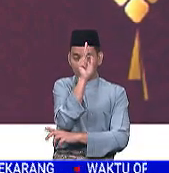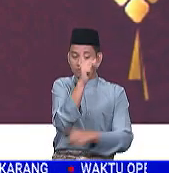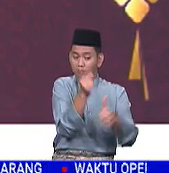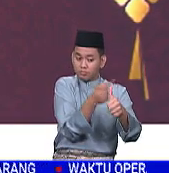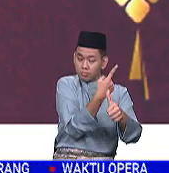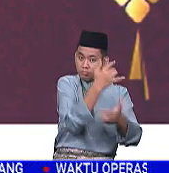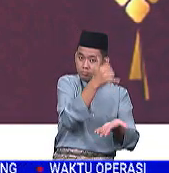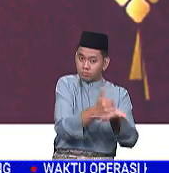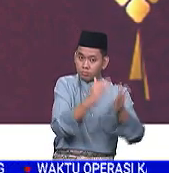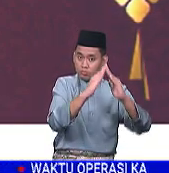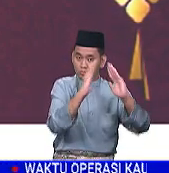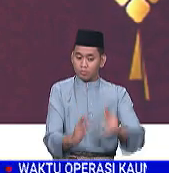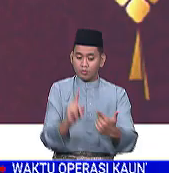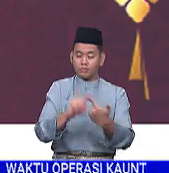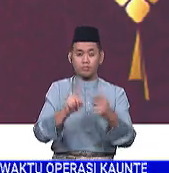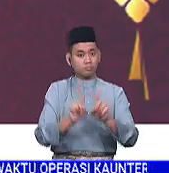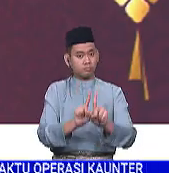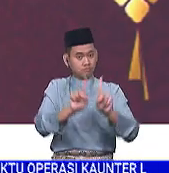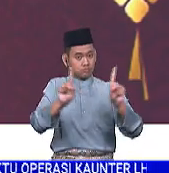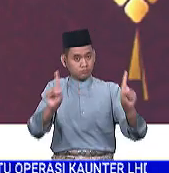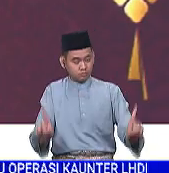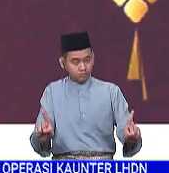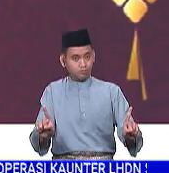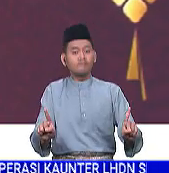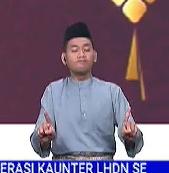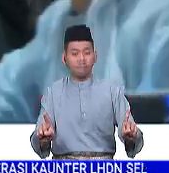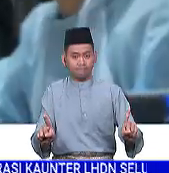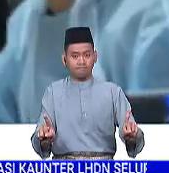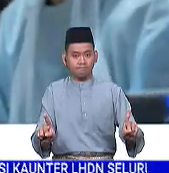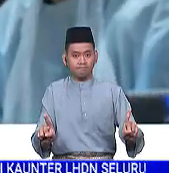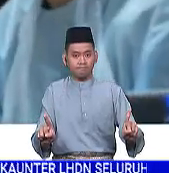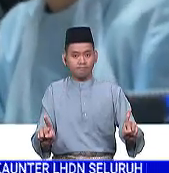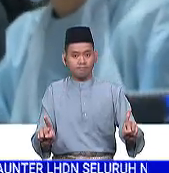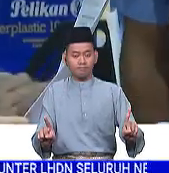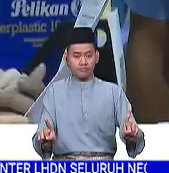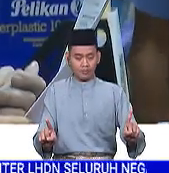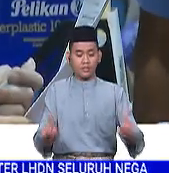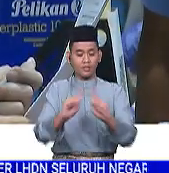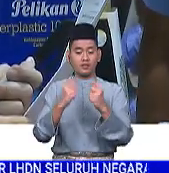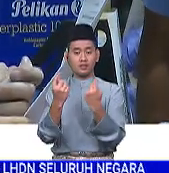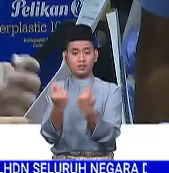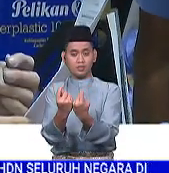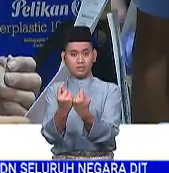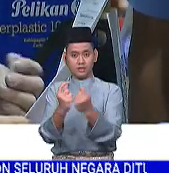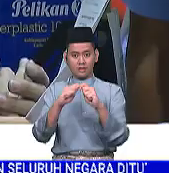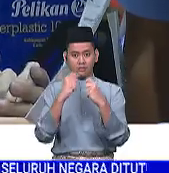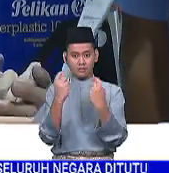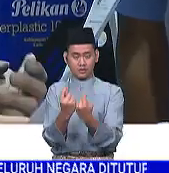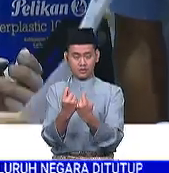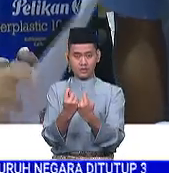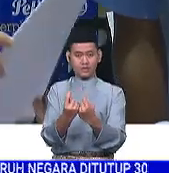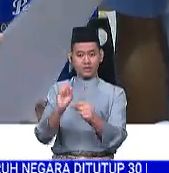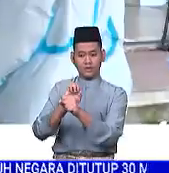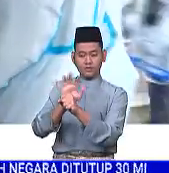rumah dan mengamalkan penjarakan fizikal. Menurut Koordinator Imarat Task Force COVID-19, Dr. Ahmad